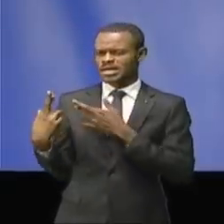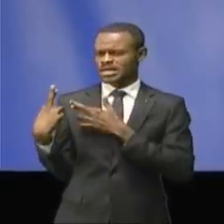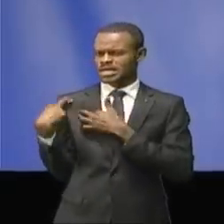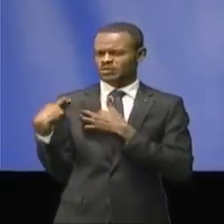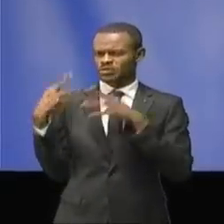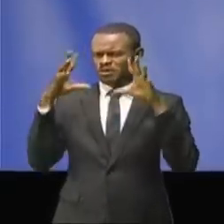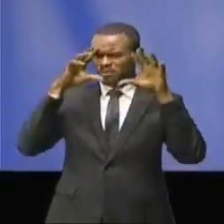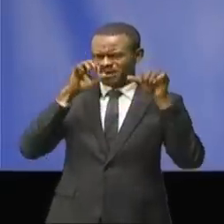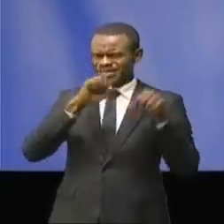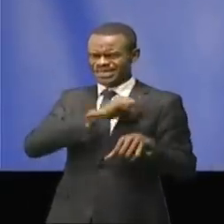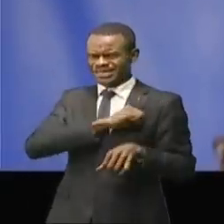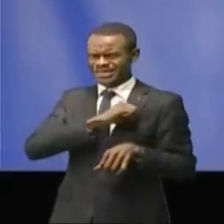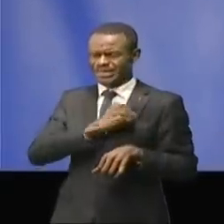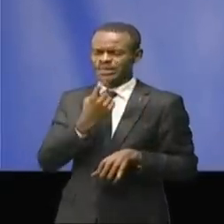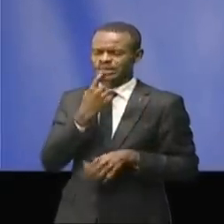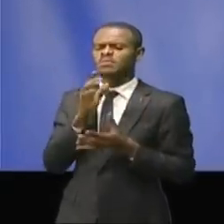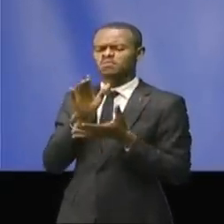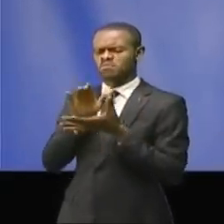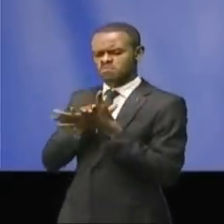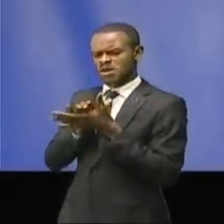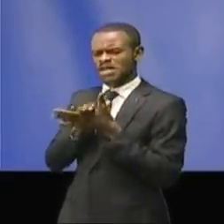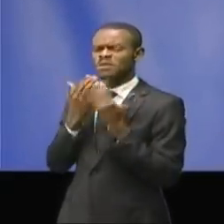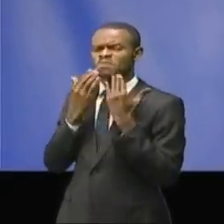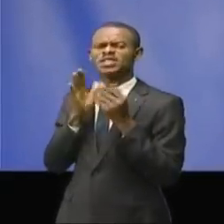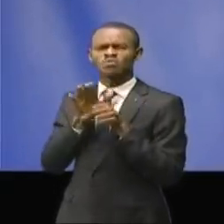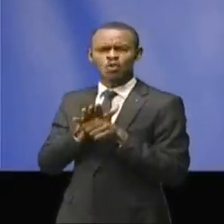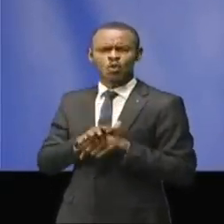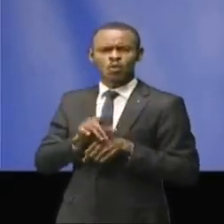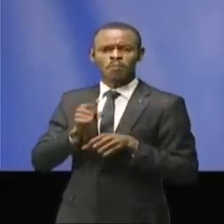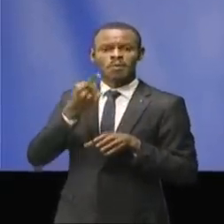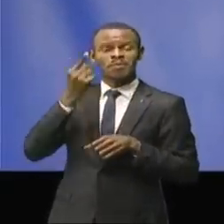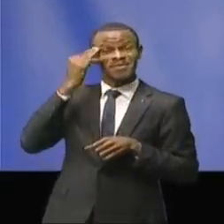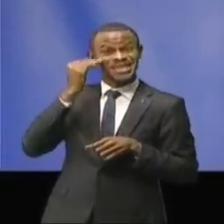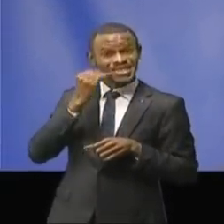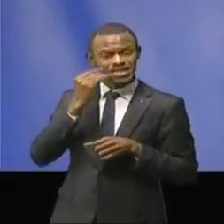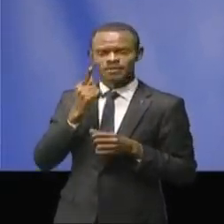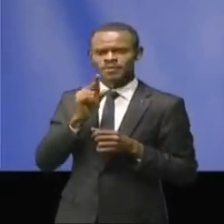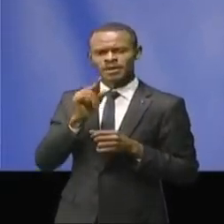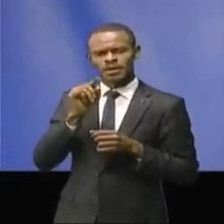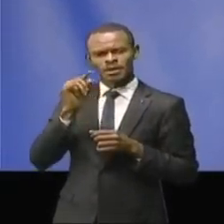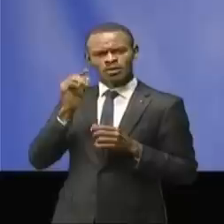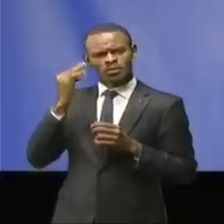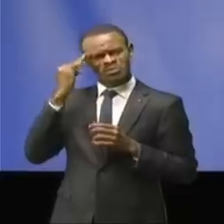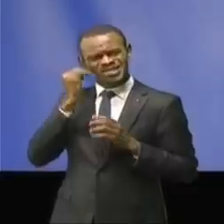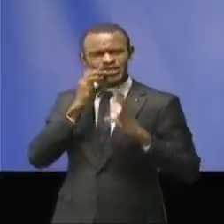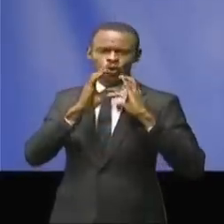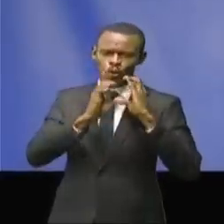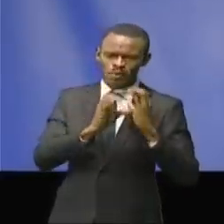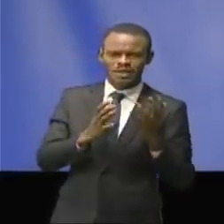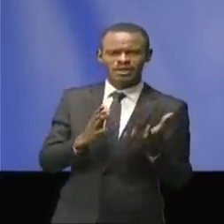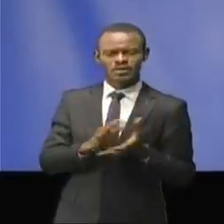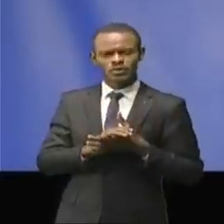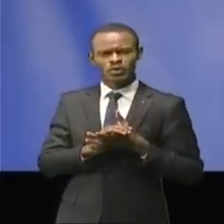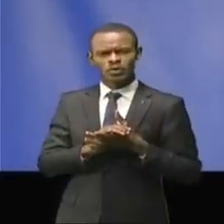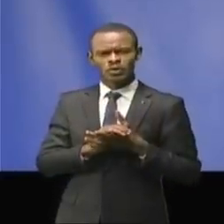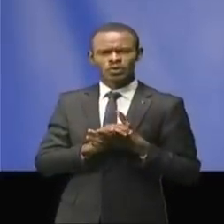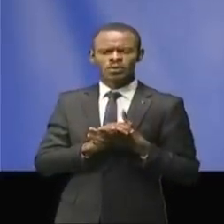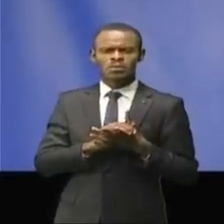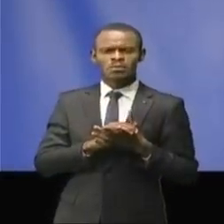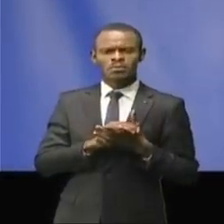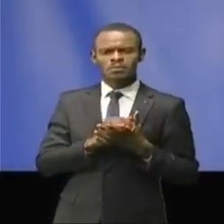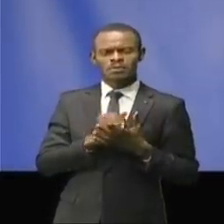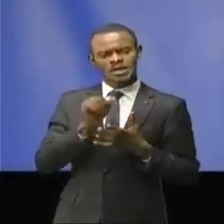merci au Premier ministre au Premier ministre au gouvernement au ministre la communication à la direction générale pour cette acquisition